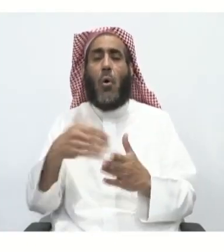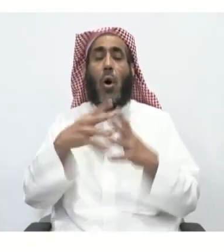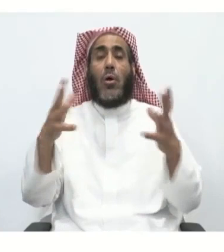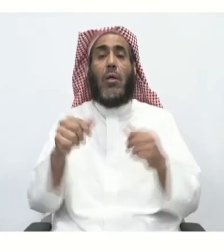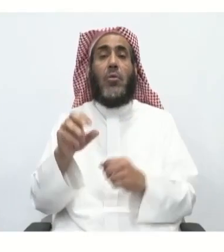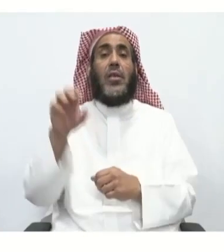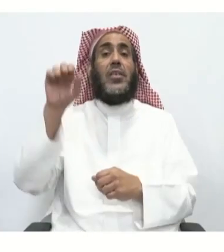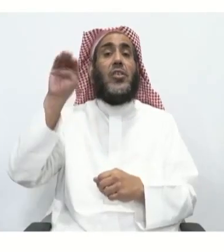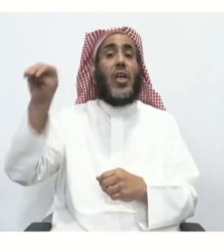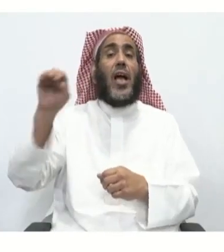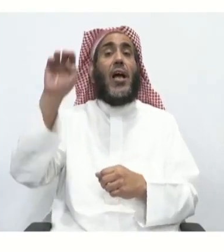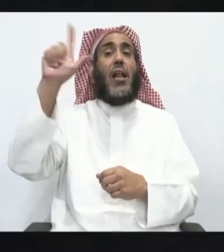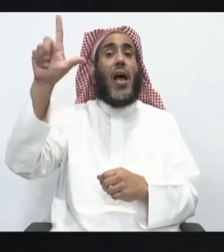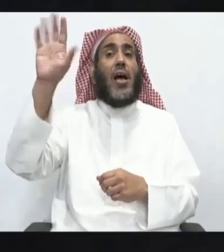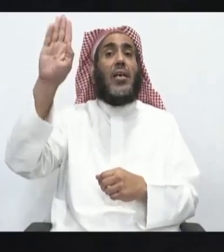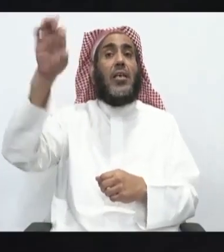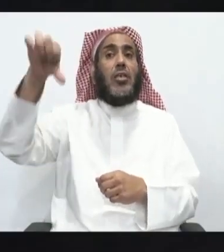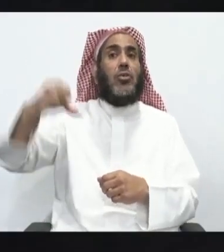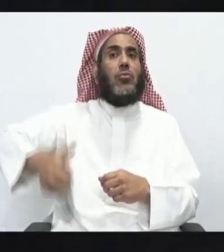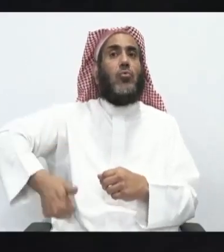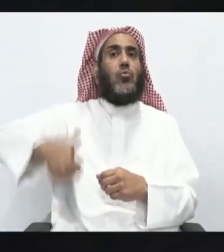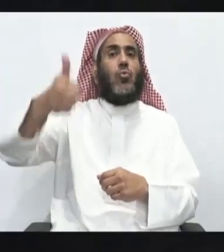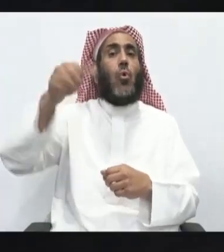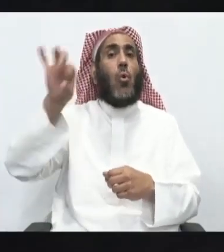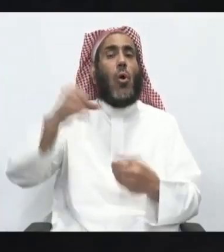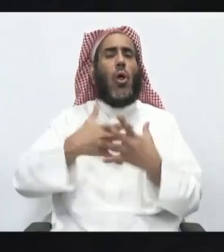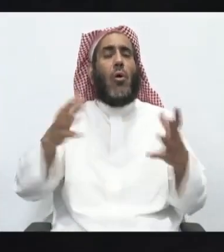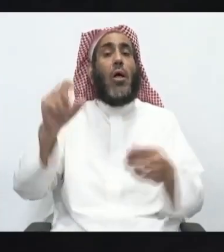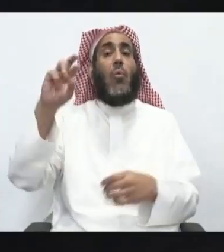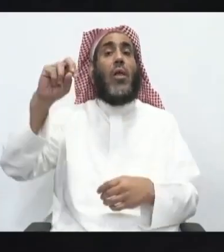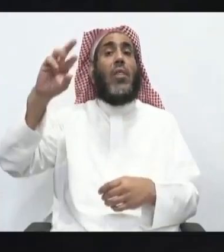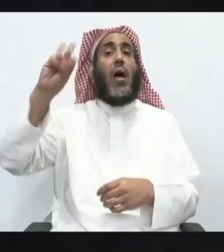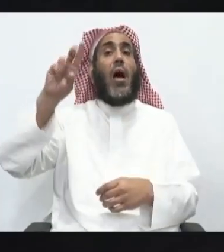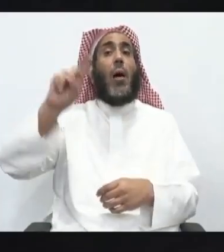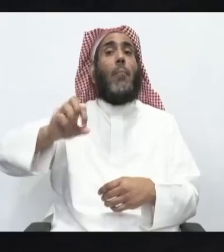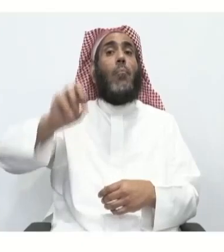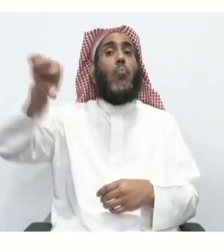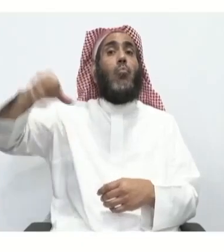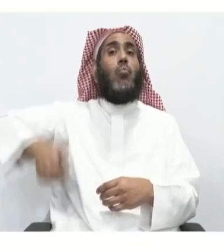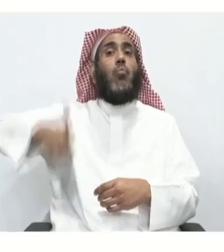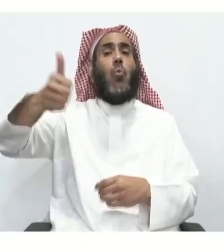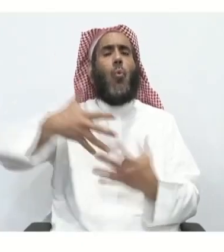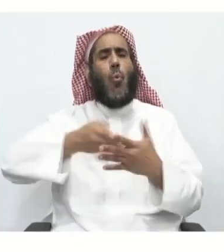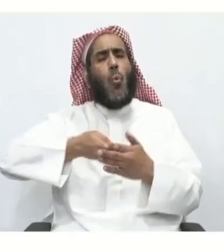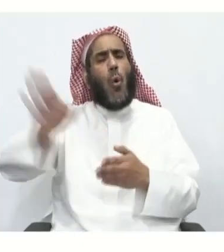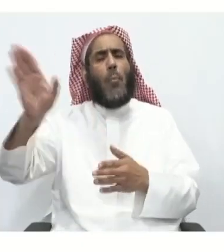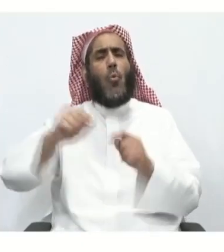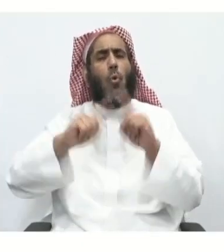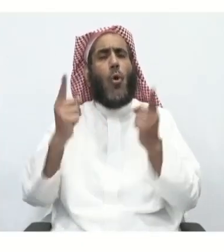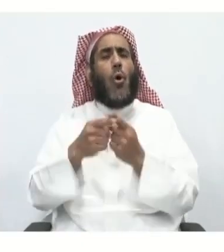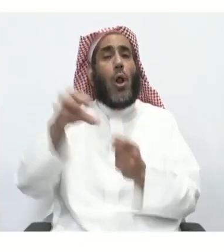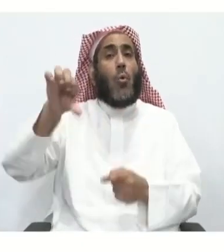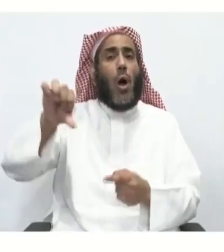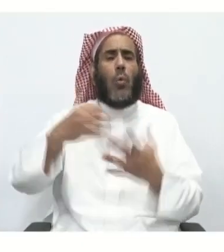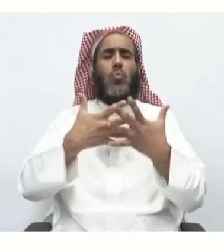الافعال مثل جلسوا الواو هنا دلت على الجماعه وذهبوا هنا تاتي الالف تاتي الالف بعد الواو في اذا كانت الواو